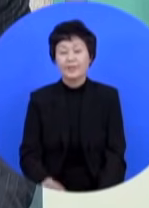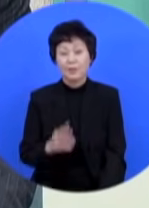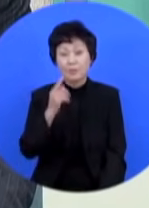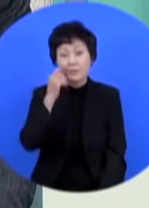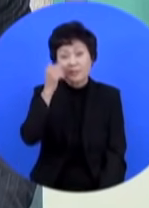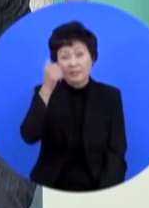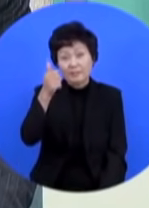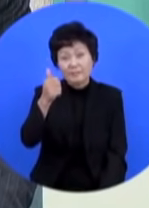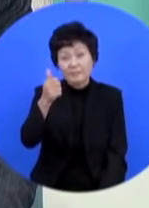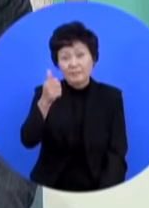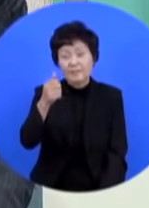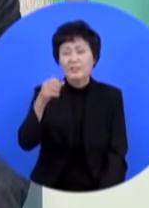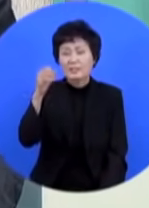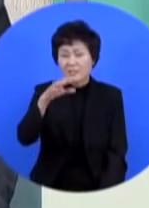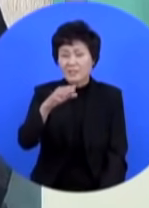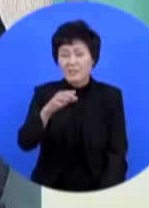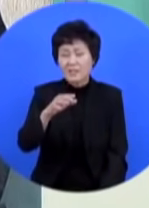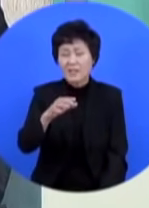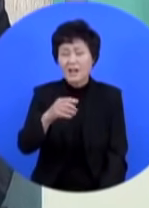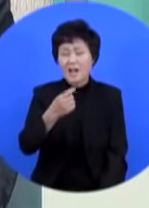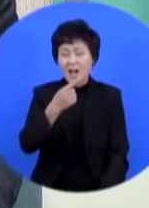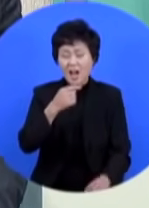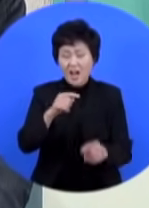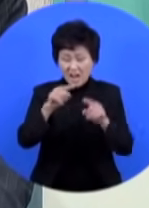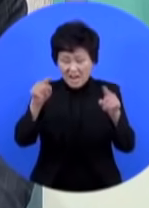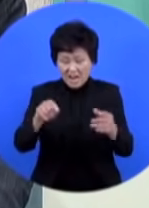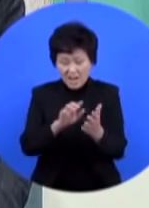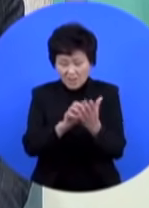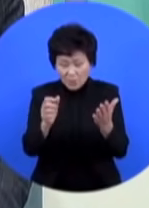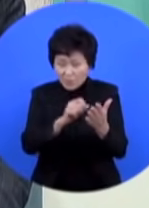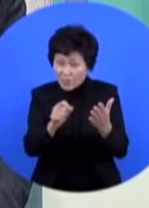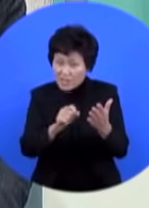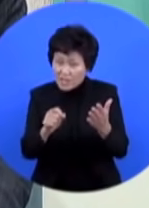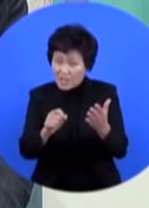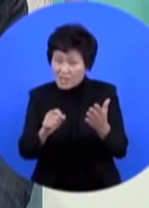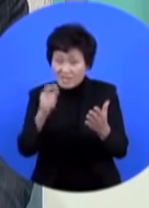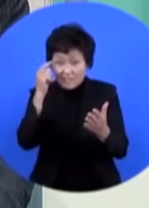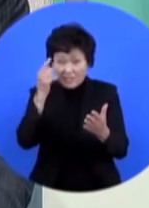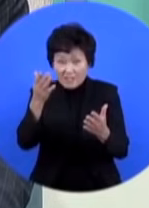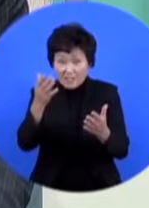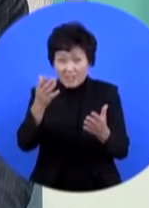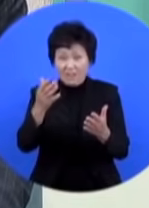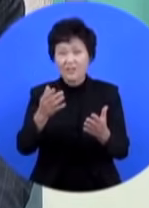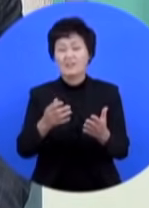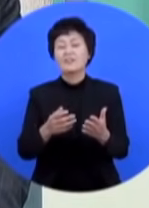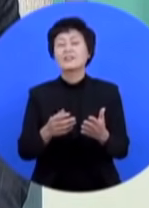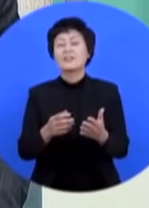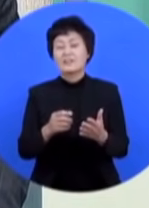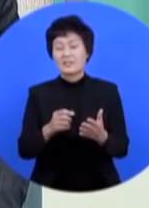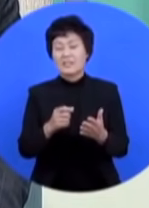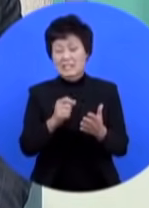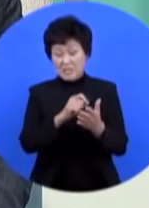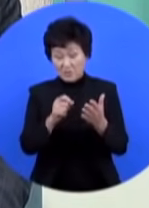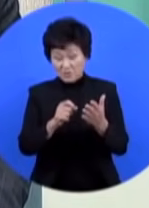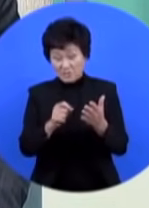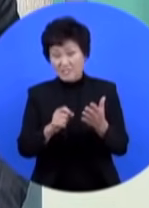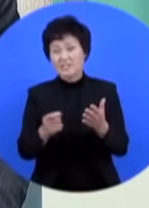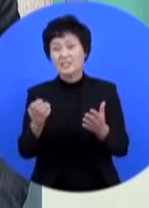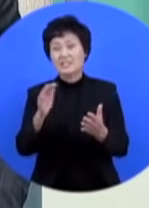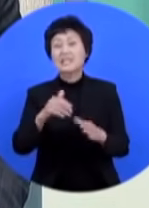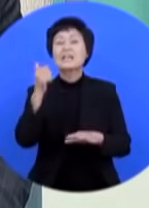그냥 노트에다가 쓴 거예요. 예, 노트에 한 페이지를. 노트에다 그냥 예, 한 페이지에 예. 쓴 거고 나중에